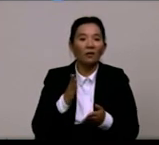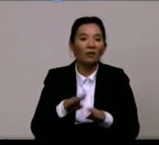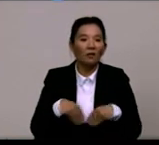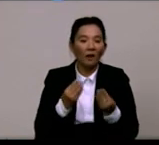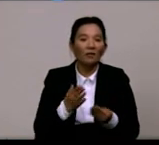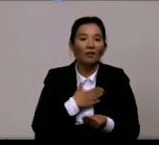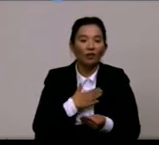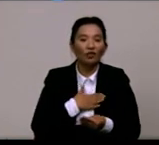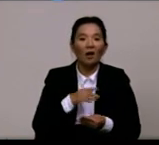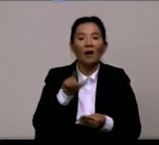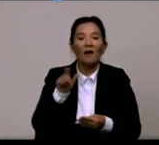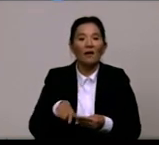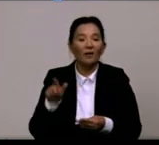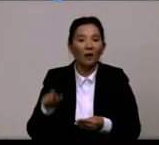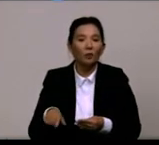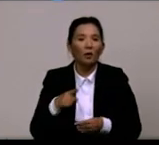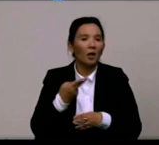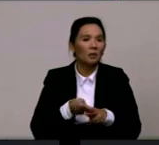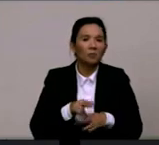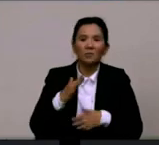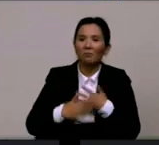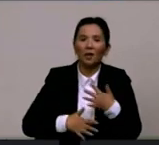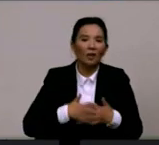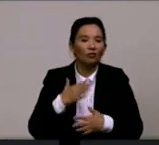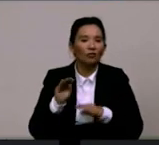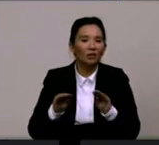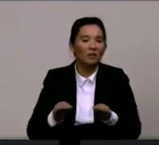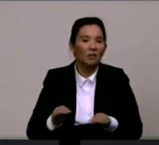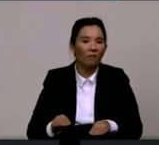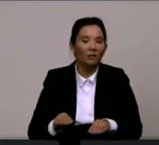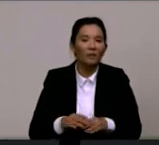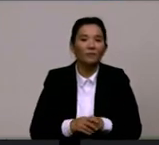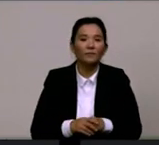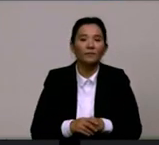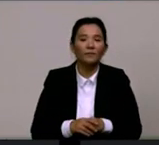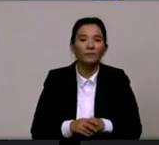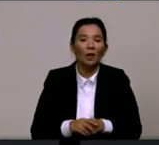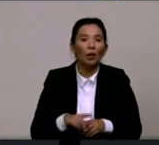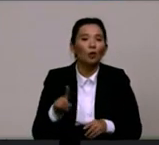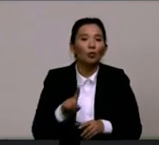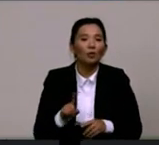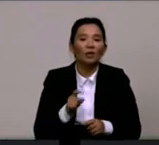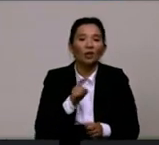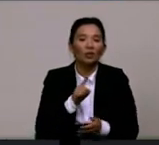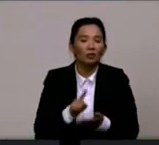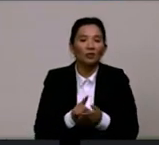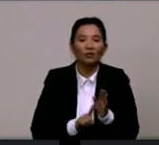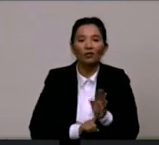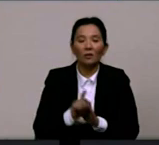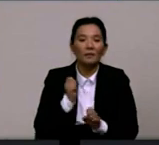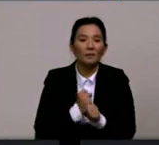наш ряд. Он беспорядочно составлен, да, вариативный ряд. Что мы должны сначала